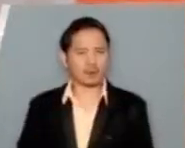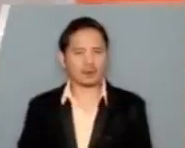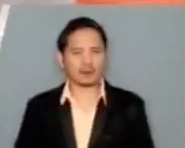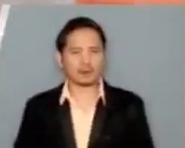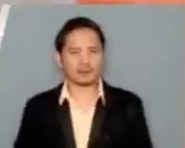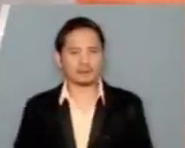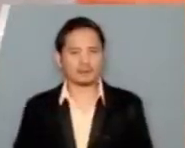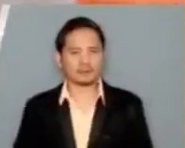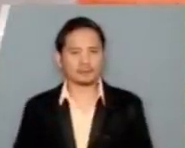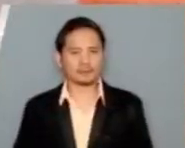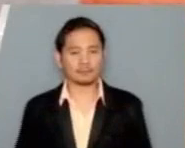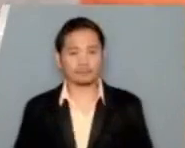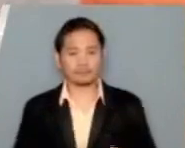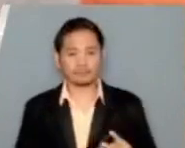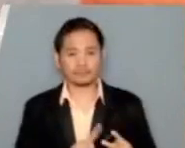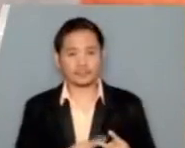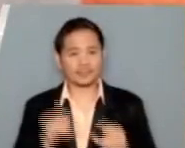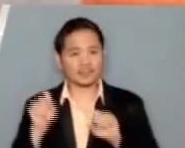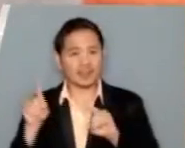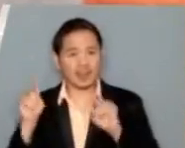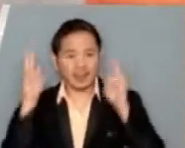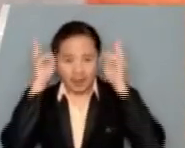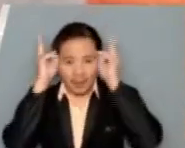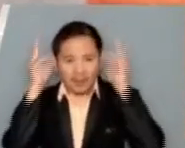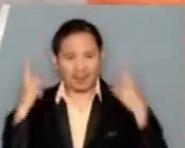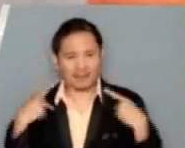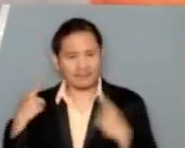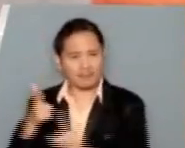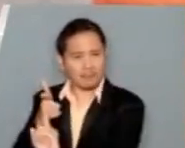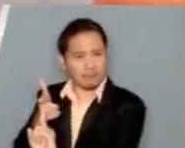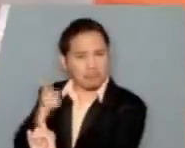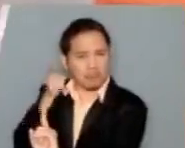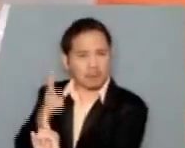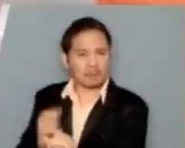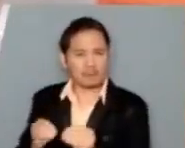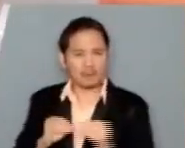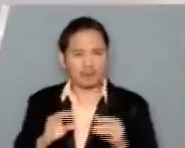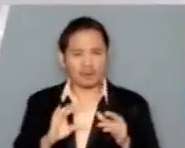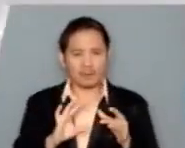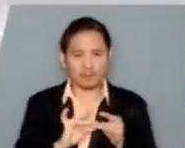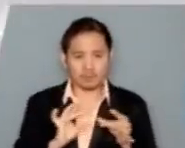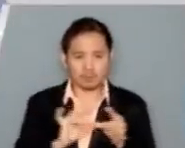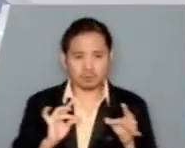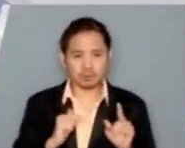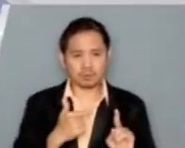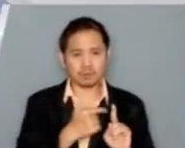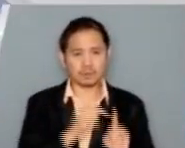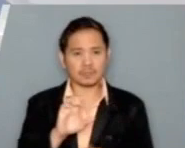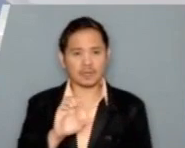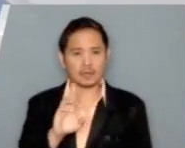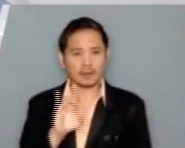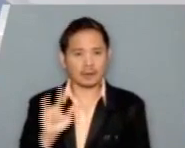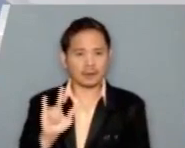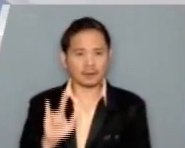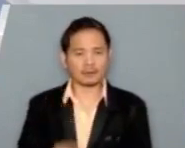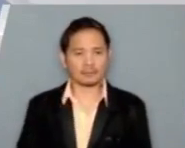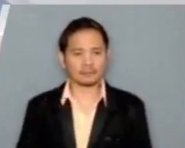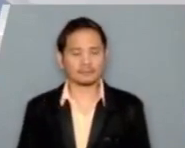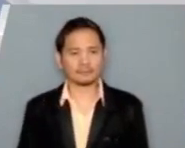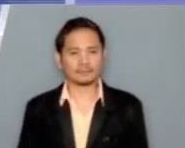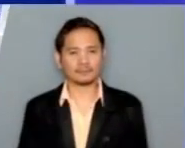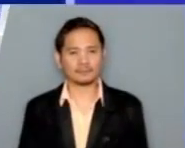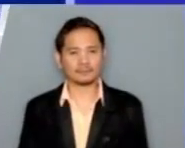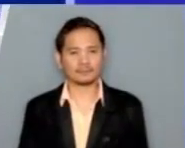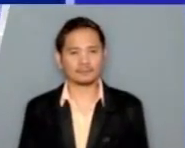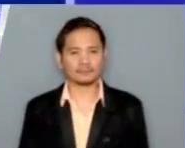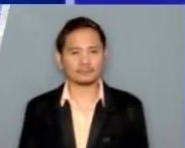isang tindero ng gulay matapos Barilin Iyan ang unang balita live ni C chapz ng GMA Regional tv1 Mindanao